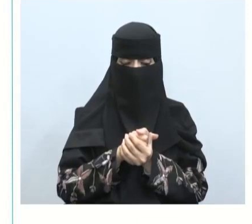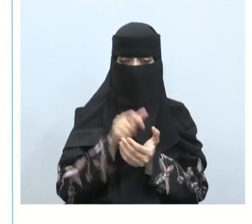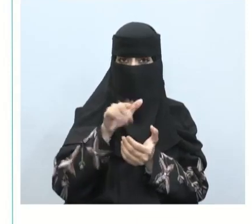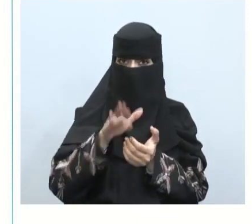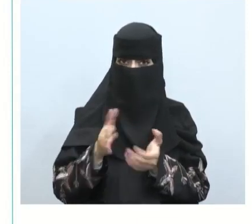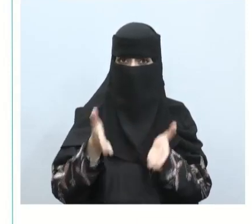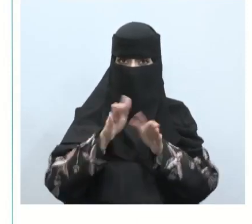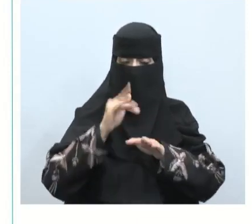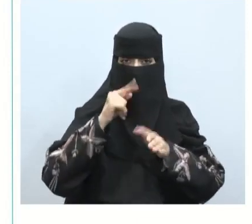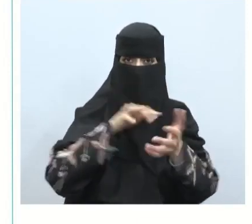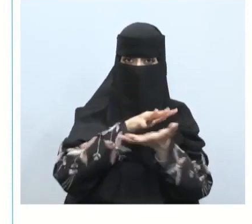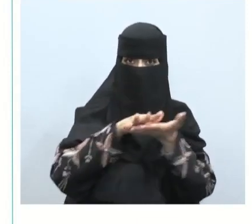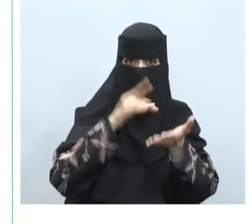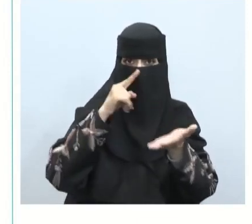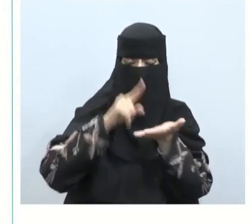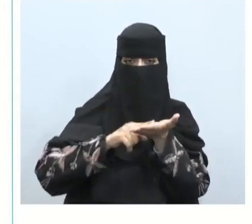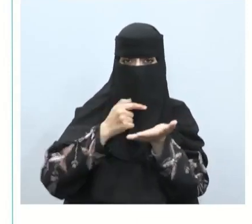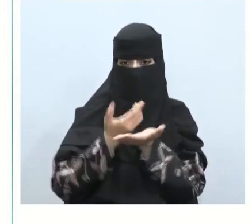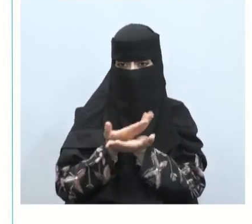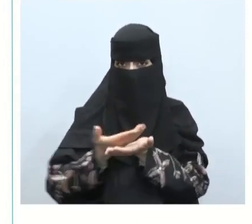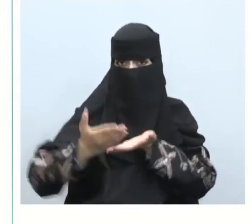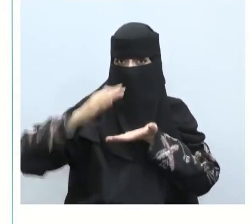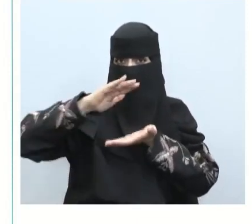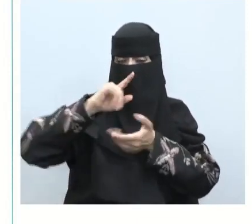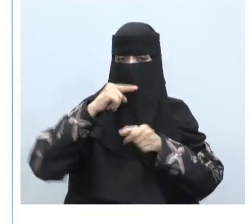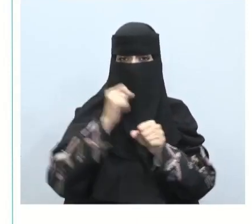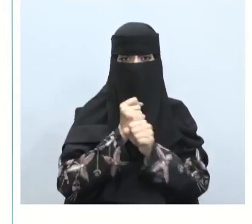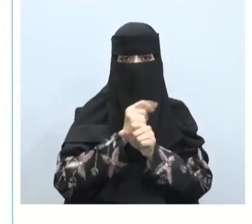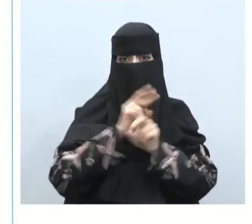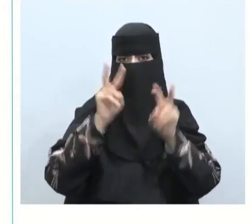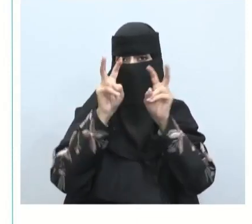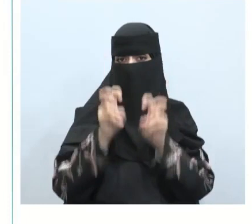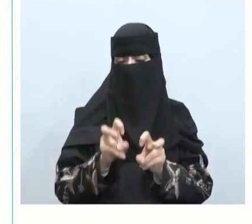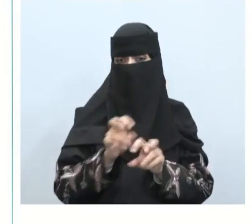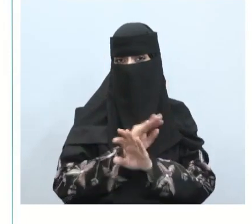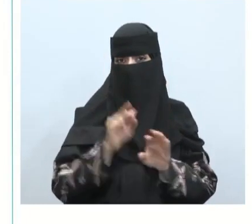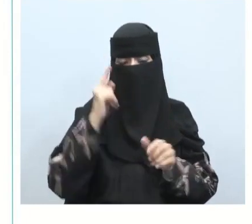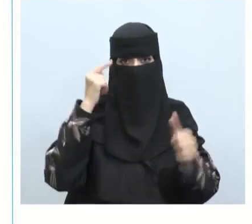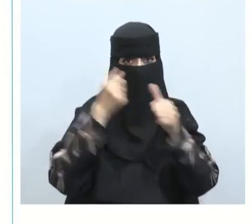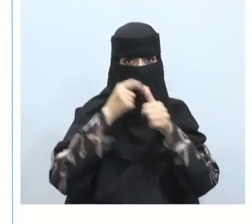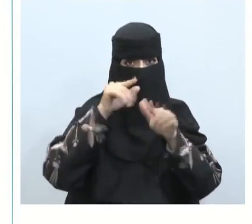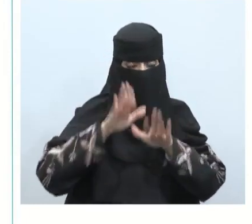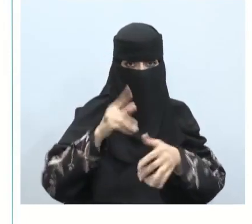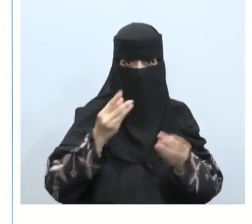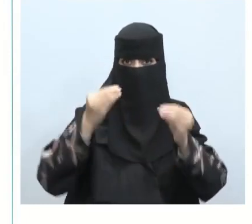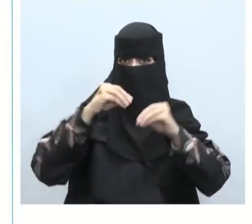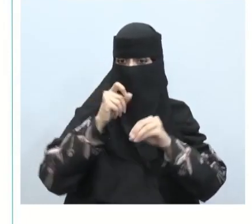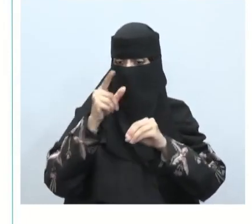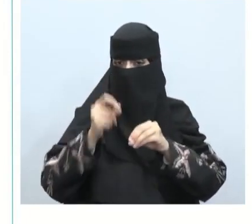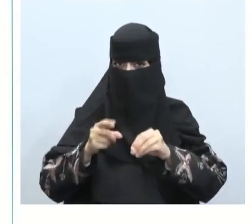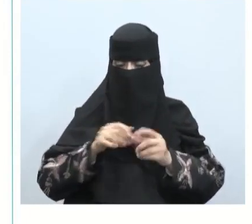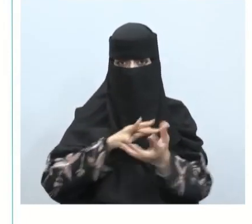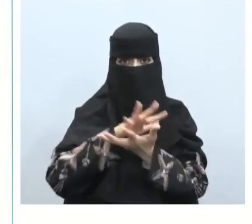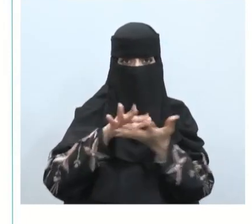ايضا من المشكلات ان الطابعه قد لا تعمل على الاطلاق نتذكر ايضا ما هي الحلول لهذه